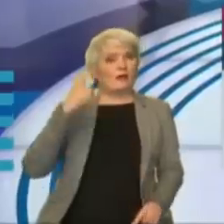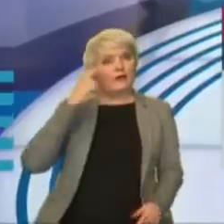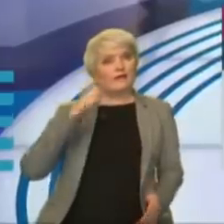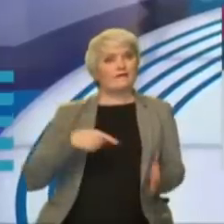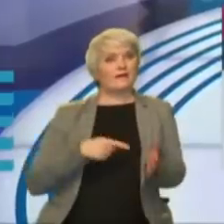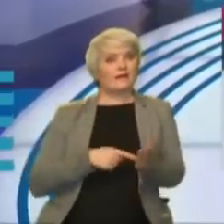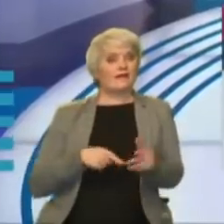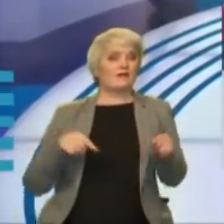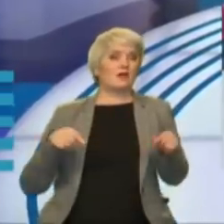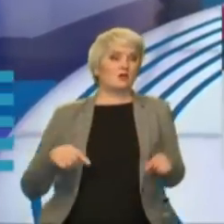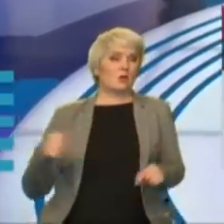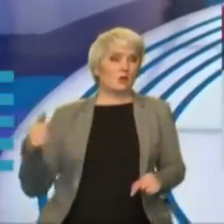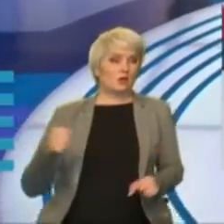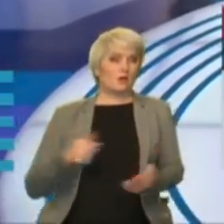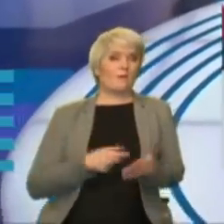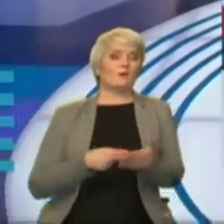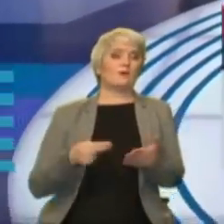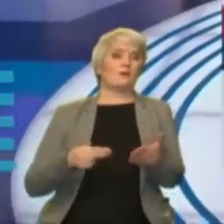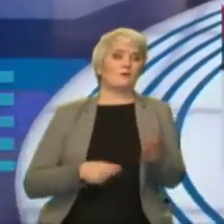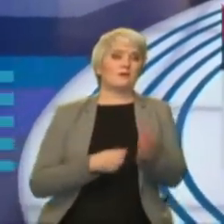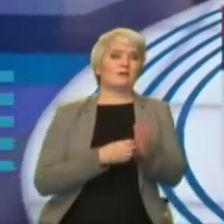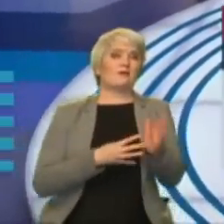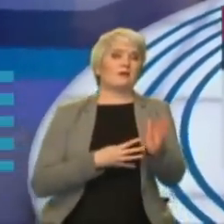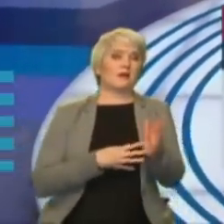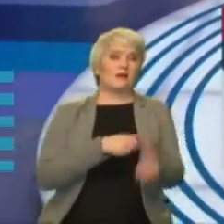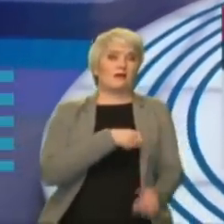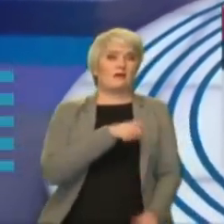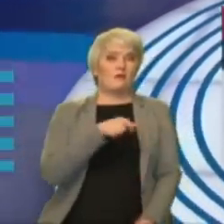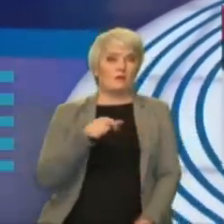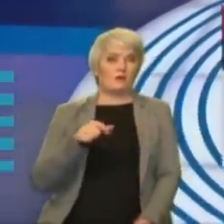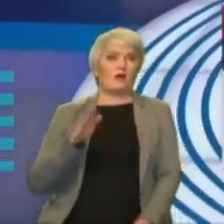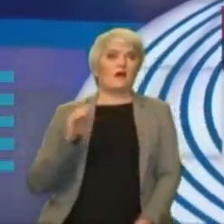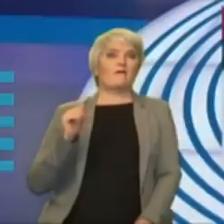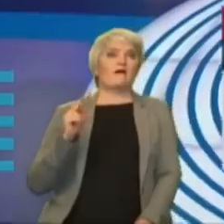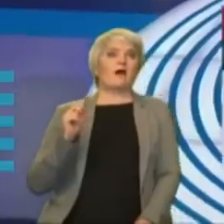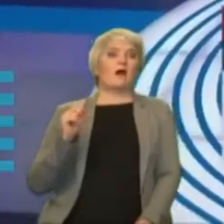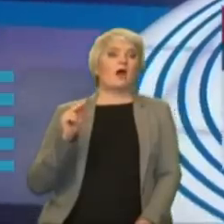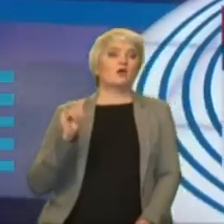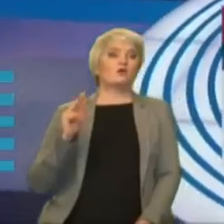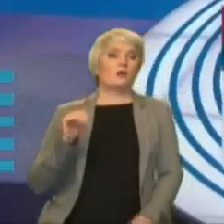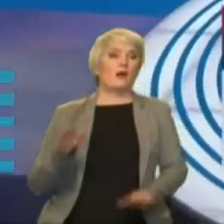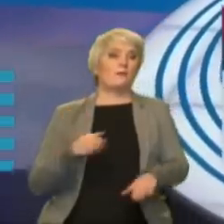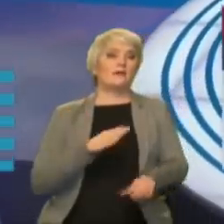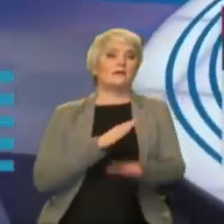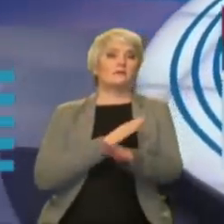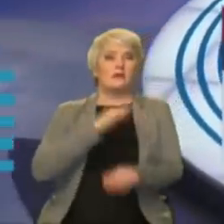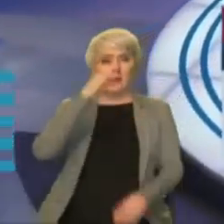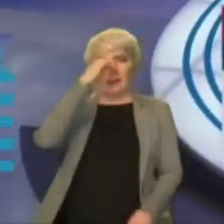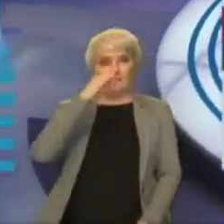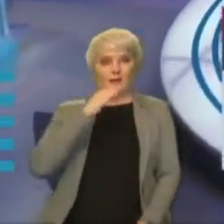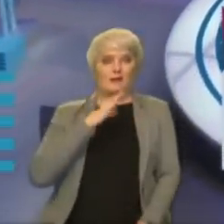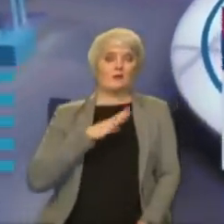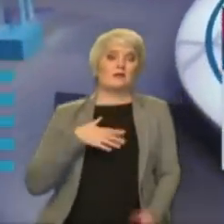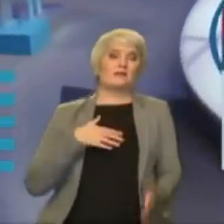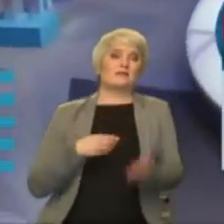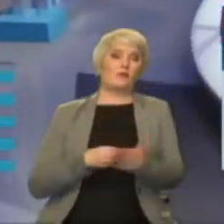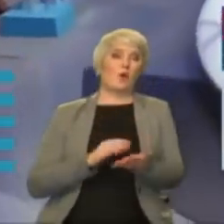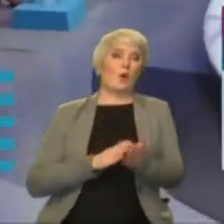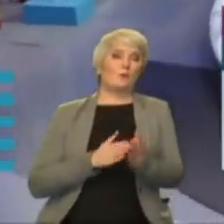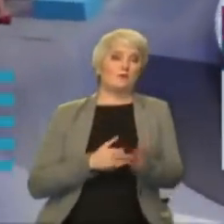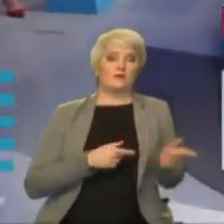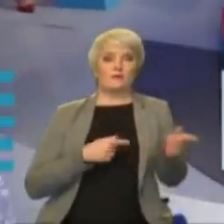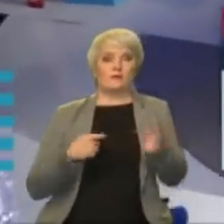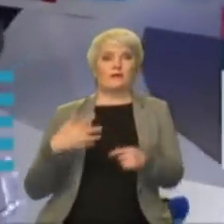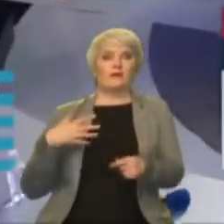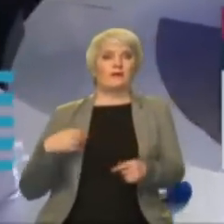цього пленарного тижня, поставили підписи, 19 депутатів. Як ви знаєте, в Святослава Вакарчука після смерті батька були свої обставини, і він знаходився у Львові.